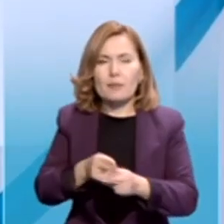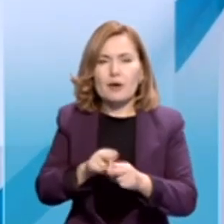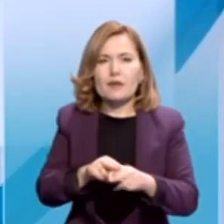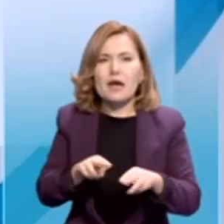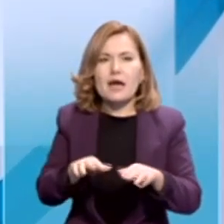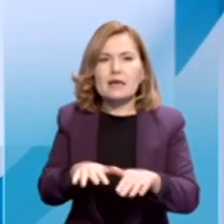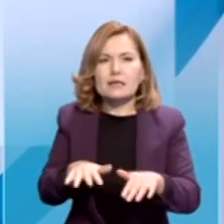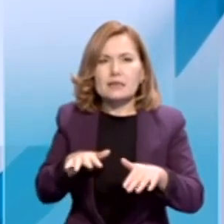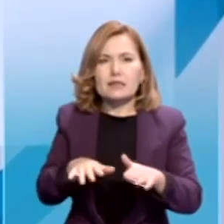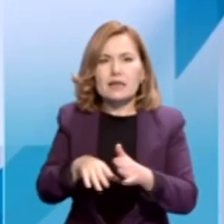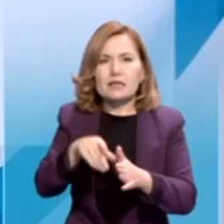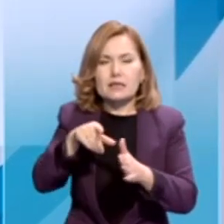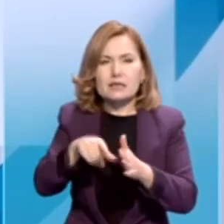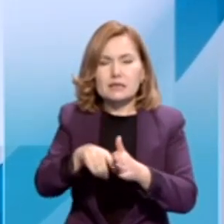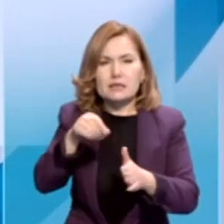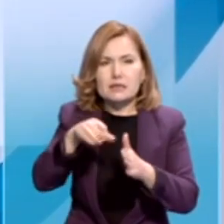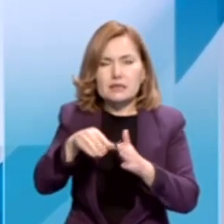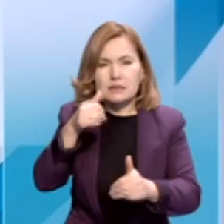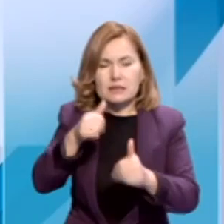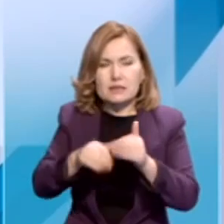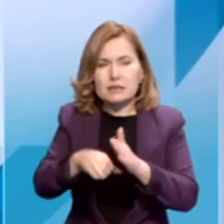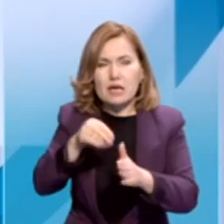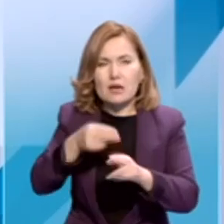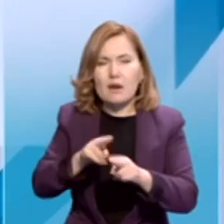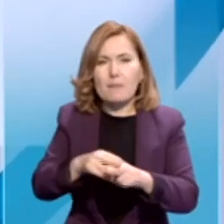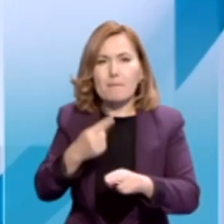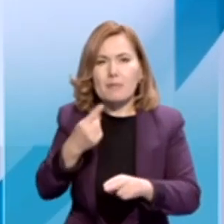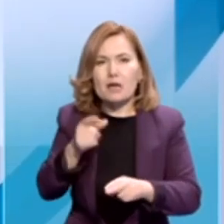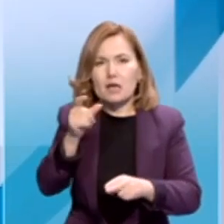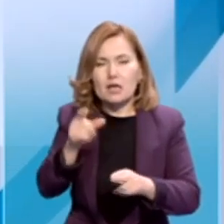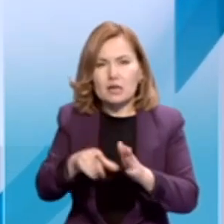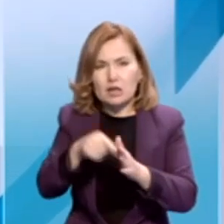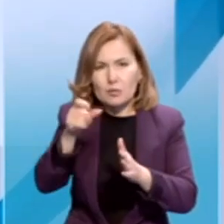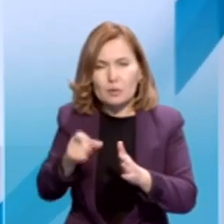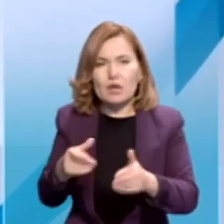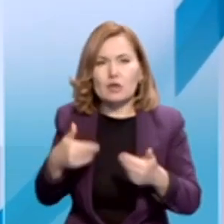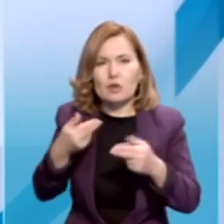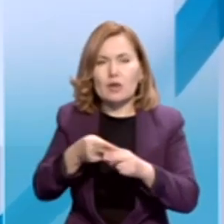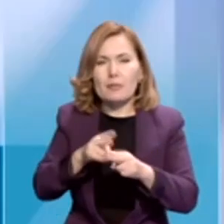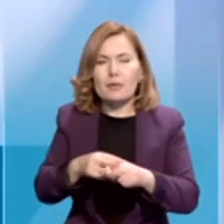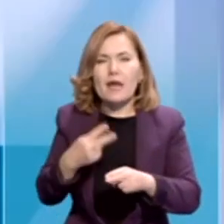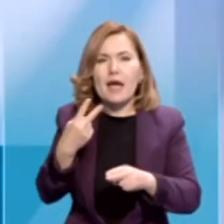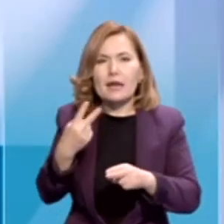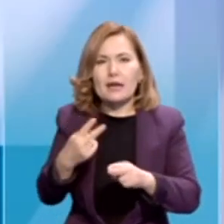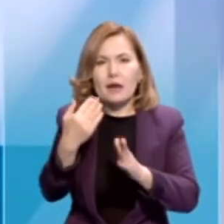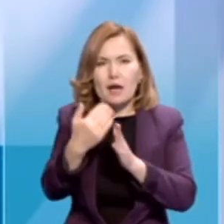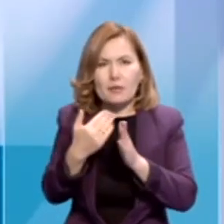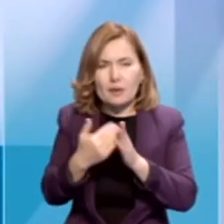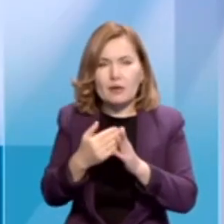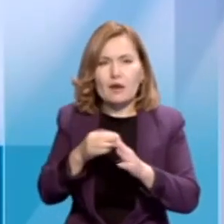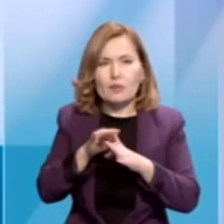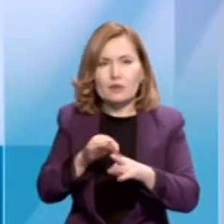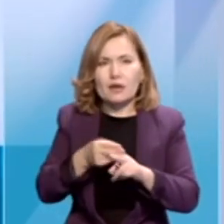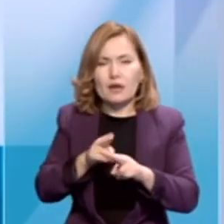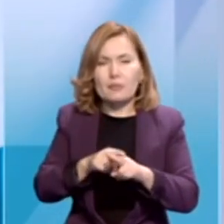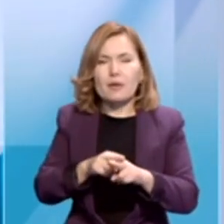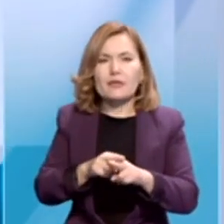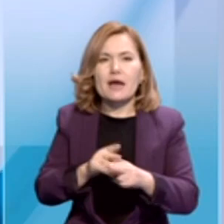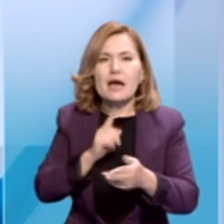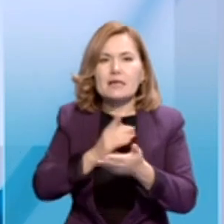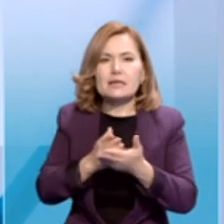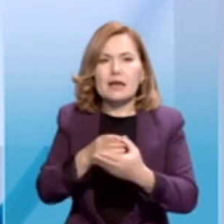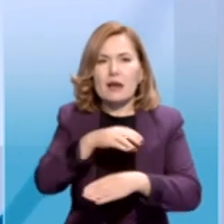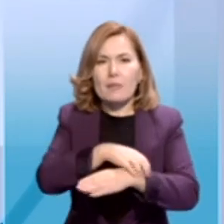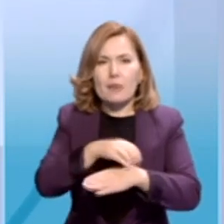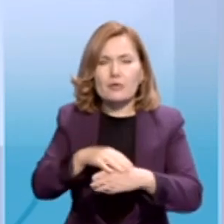сайлауына еліміздің 20 өңірінен бір-бір депутат ұсынылады. Сенат депутаттарының сайлауы екі әдіс бойынша өтеді. Біріншіден, саяси партиялар